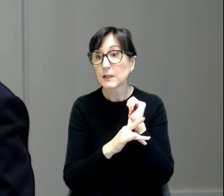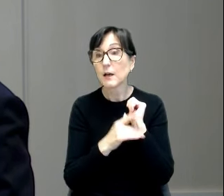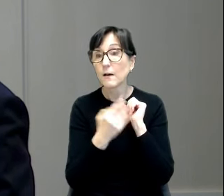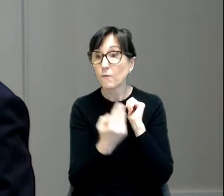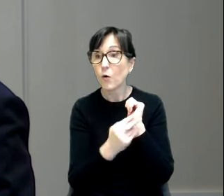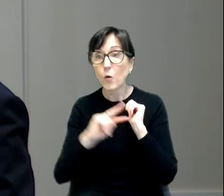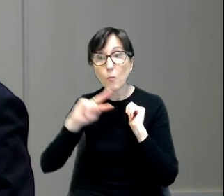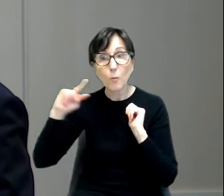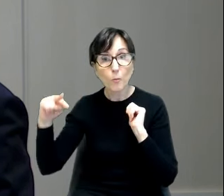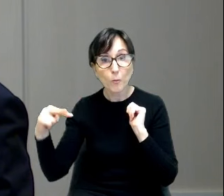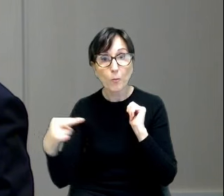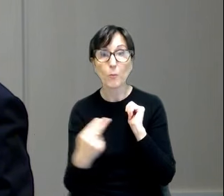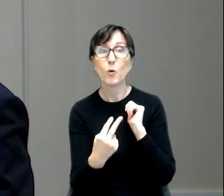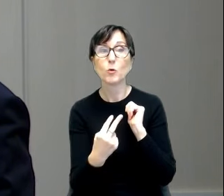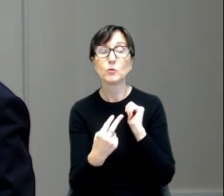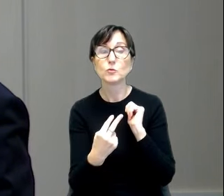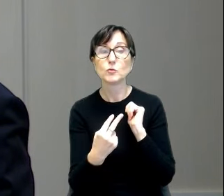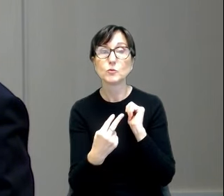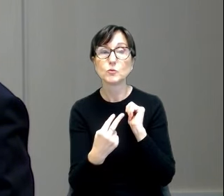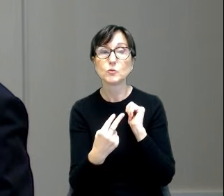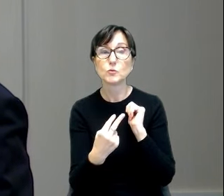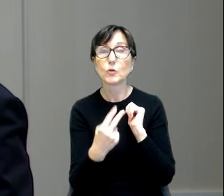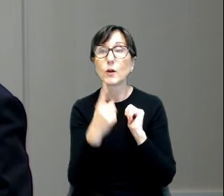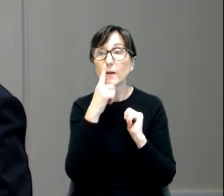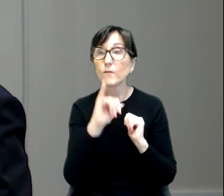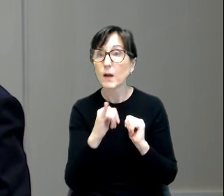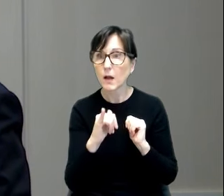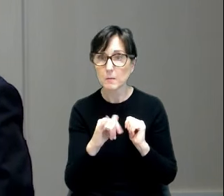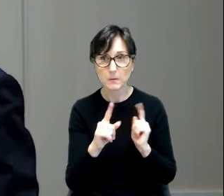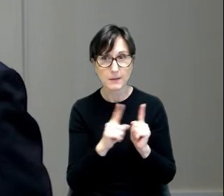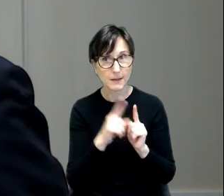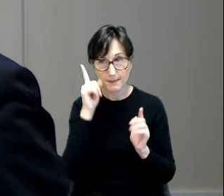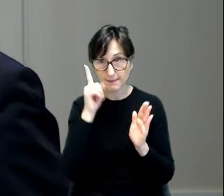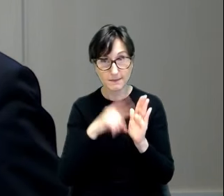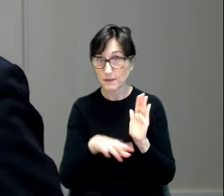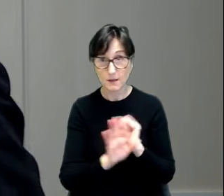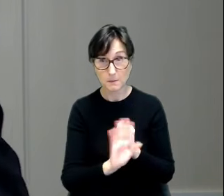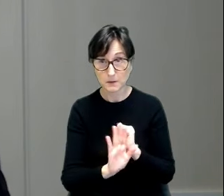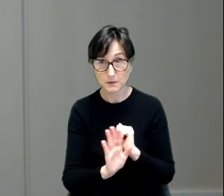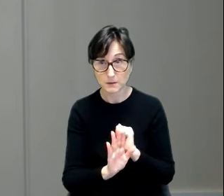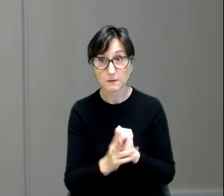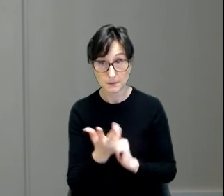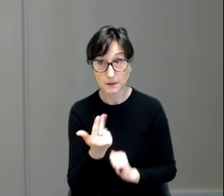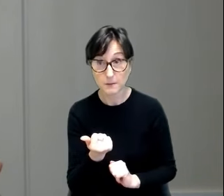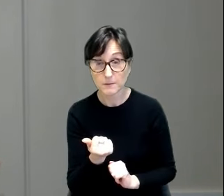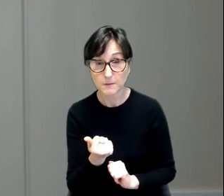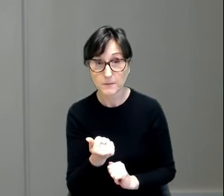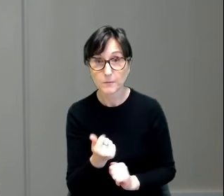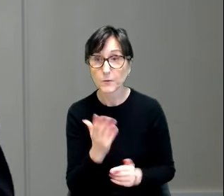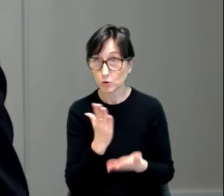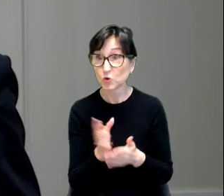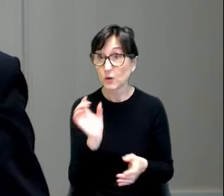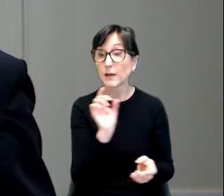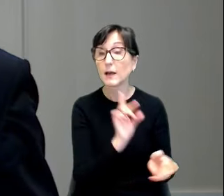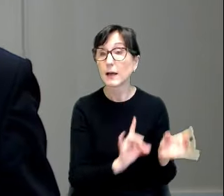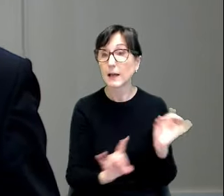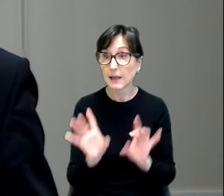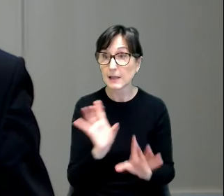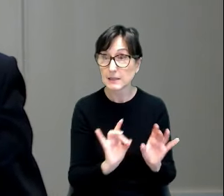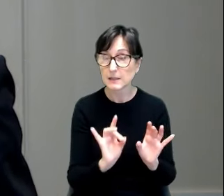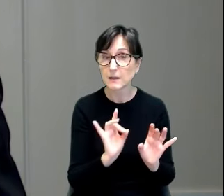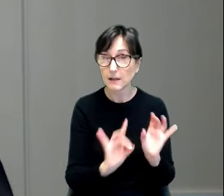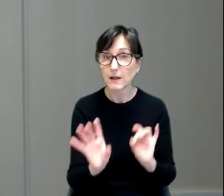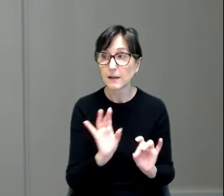vertinate šitą klausimą kaip įtartiną taip pasakėte r rizikinga nu o tai ką reiškia rizika